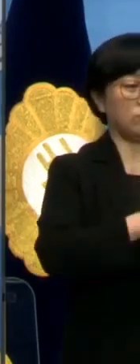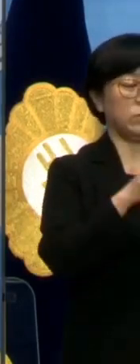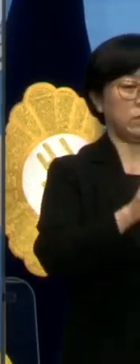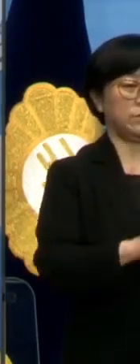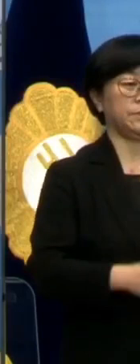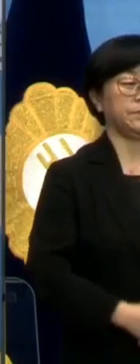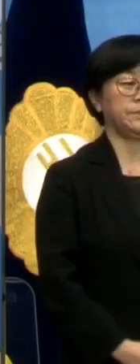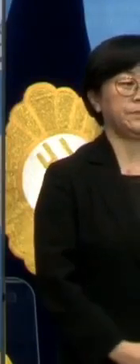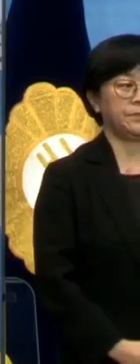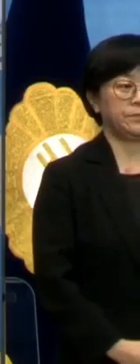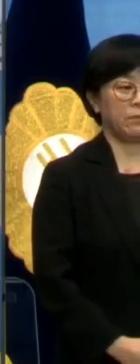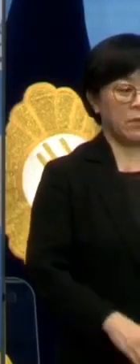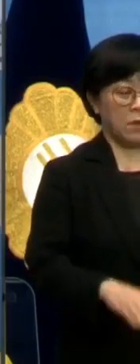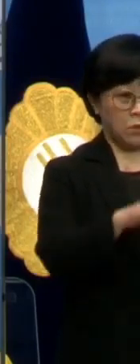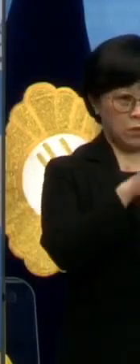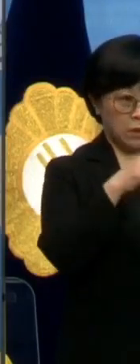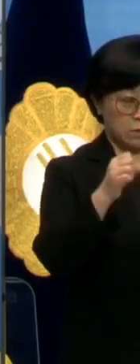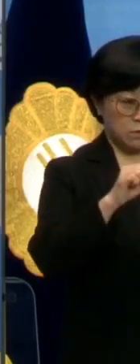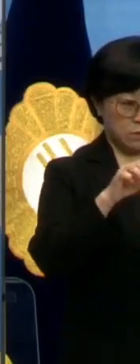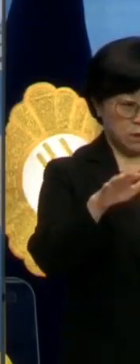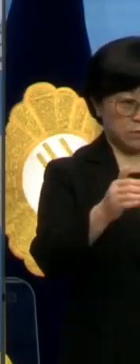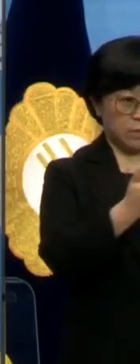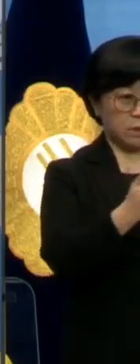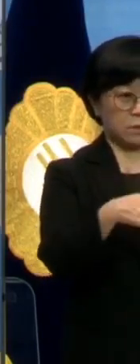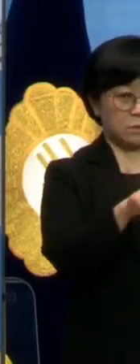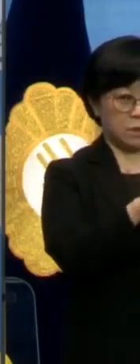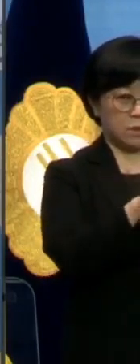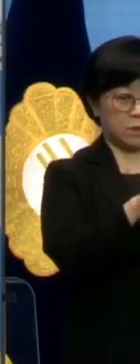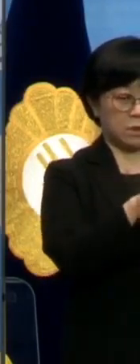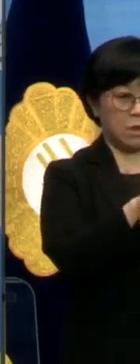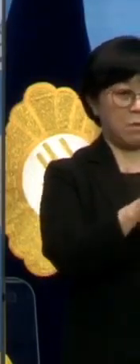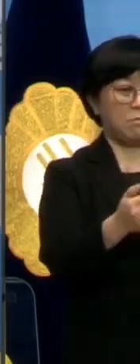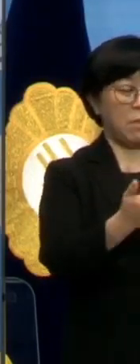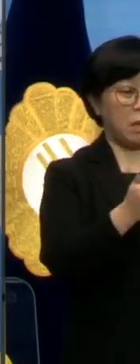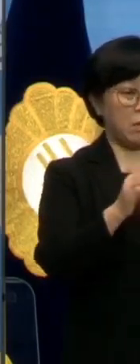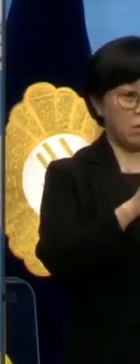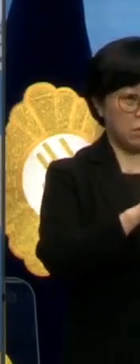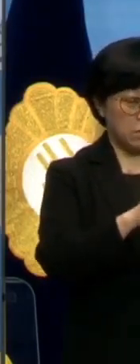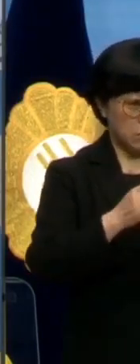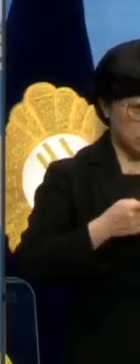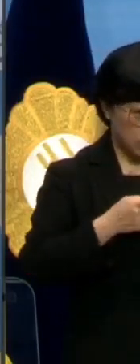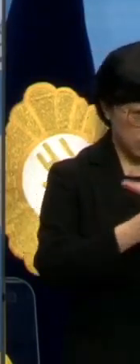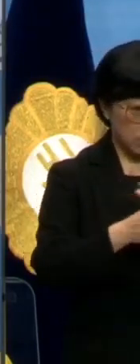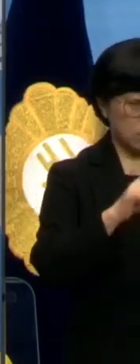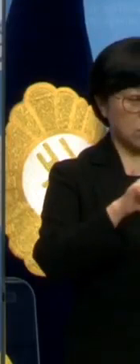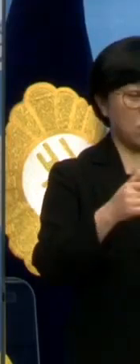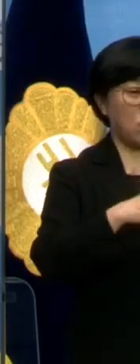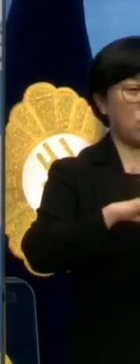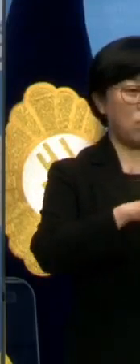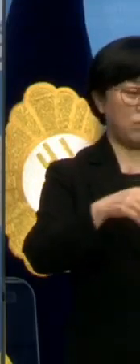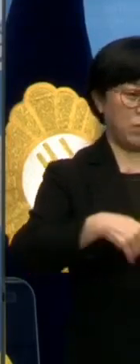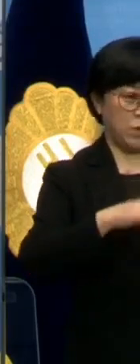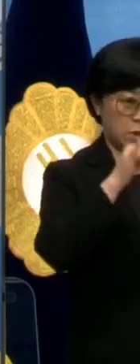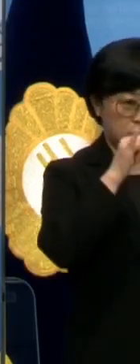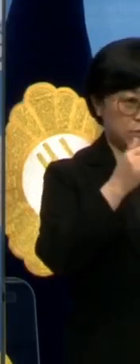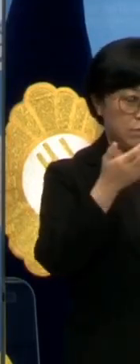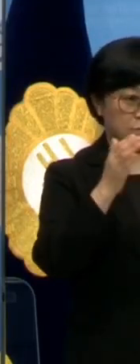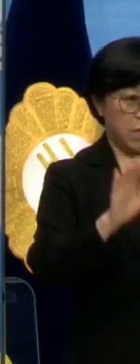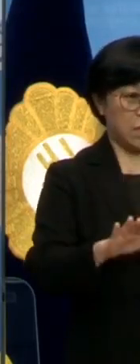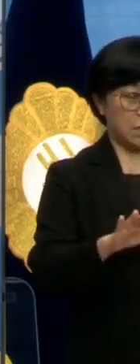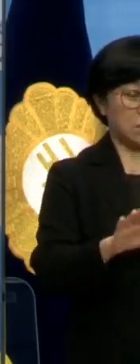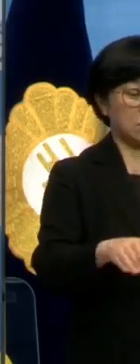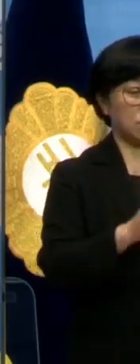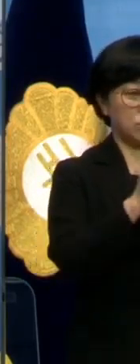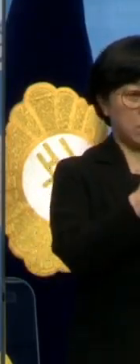문제입니다. 코로나19 확산 방지를 위한 방역조치는 반드시 필요한 것이지만 그